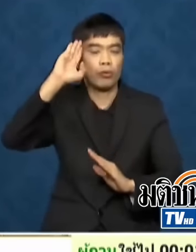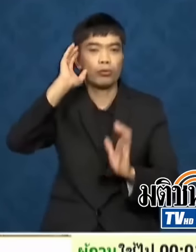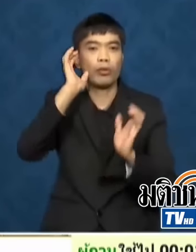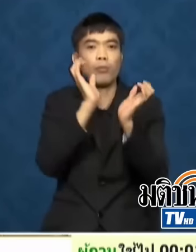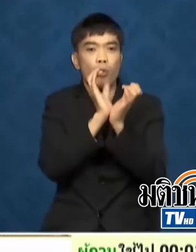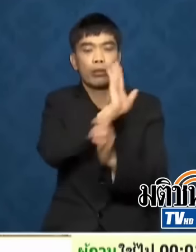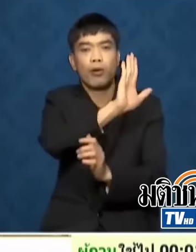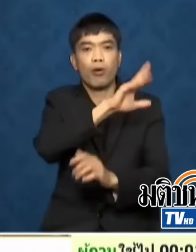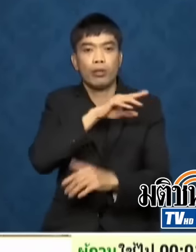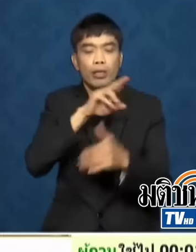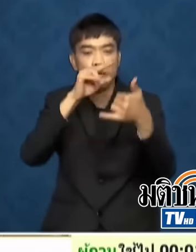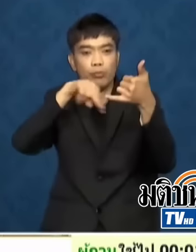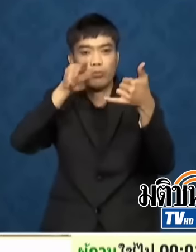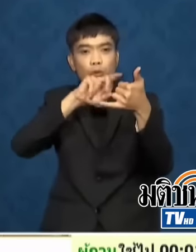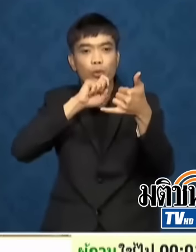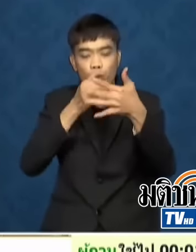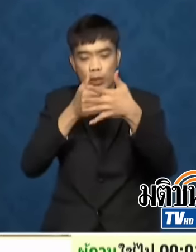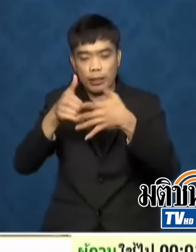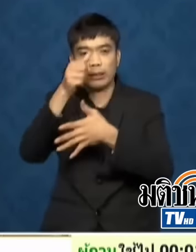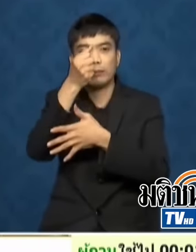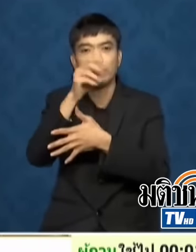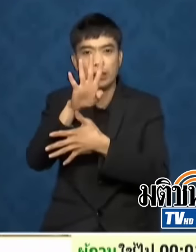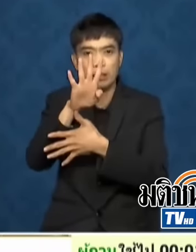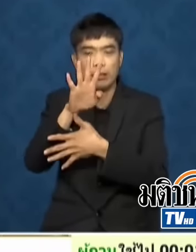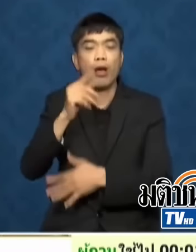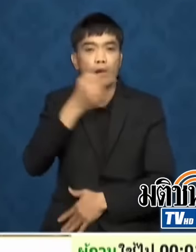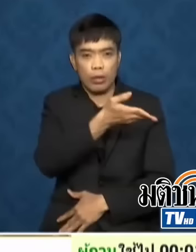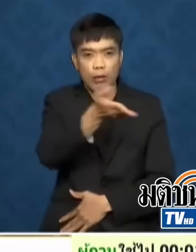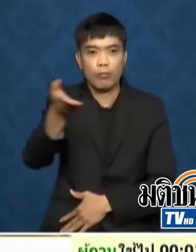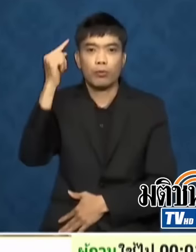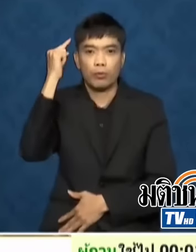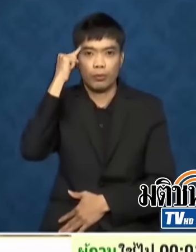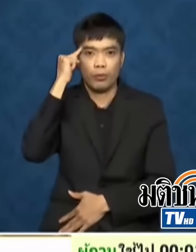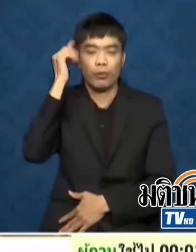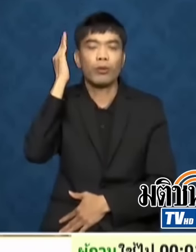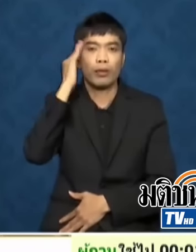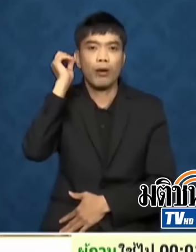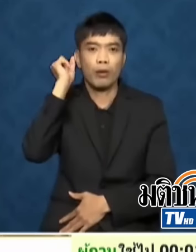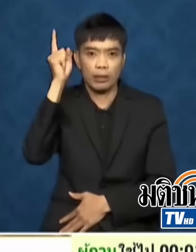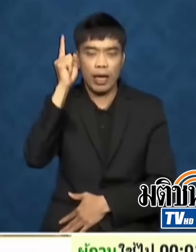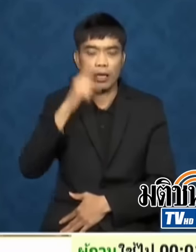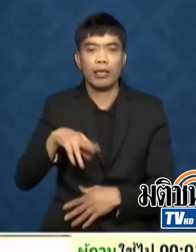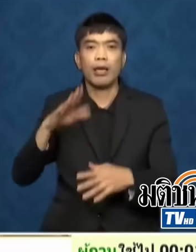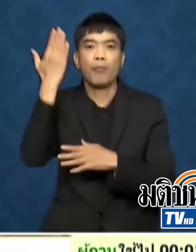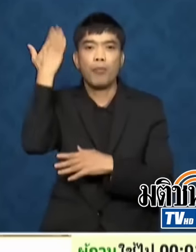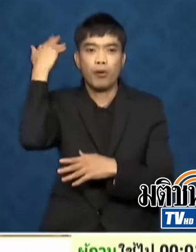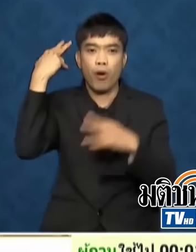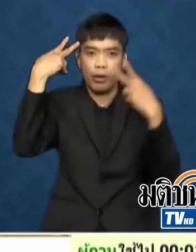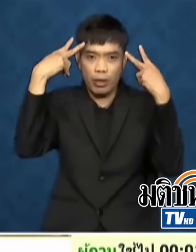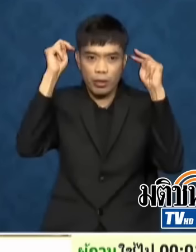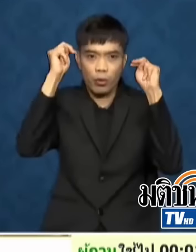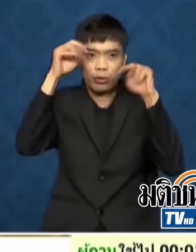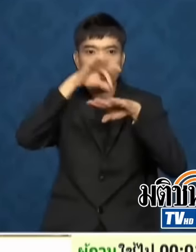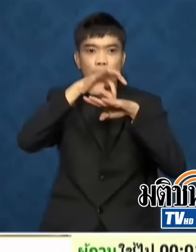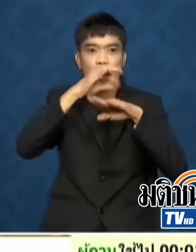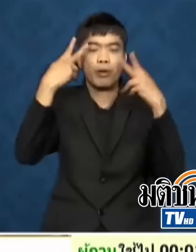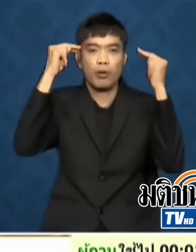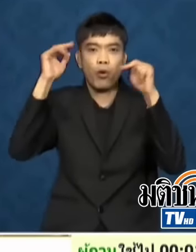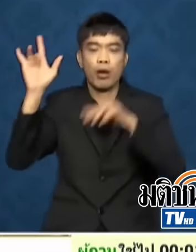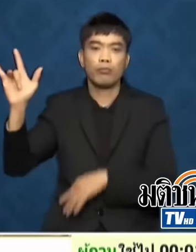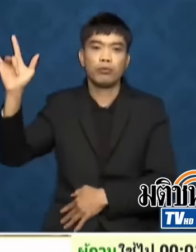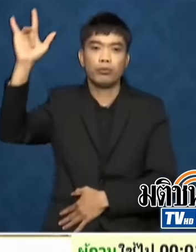ฐมนตรีทราบนะครับว่าเราเข้าใจดีครับว่ากระบวนการที่ท่านอดีตนายกรัฐมนตรีเข้ามาสู่ประเทศไทยนะ